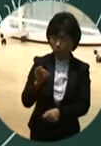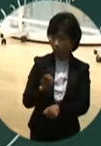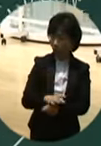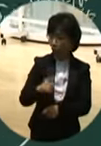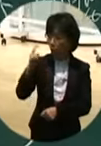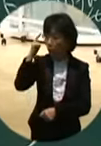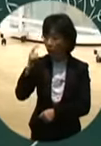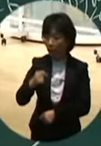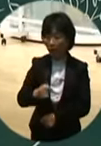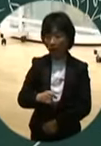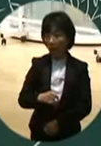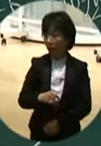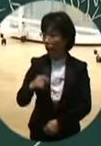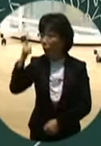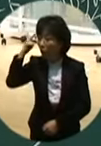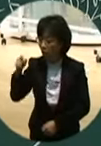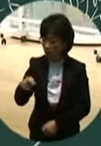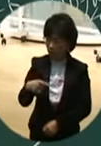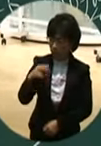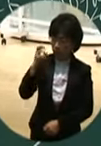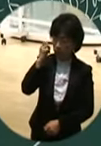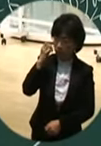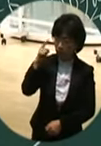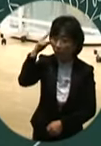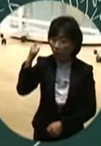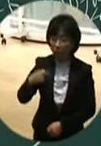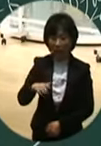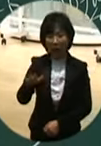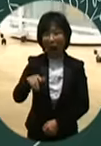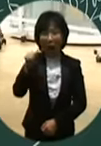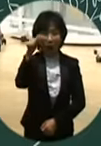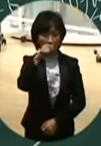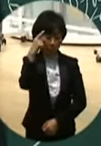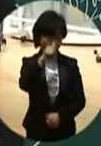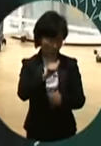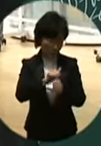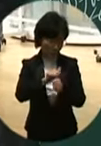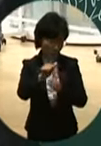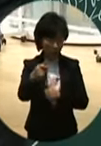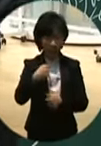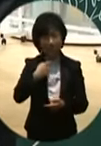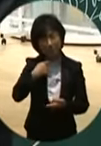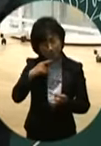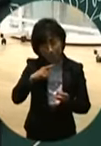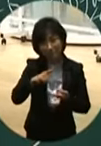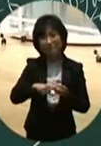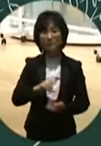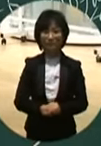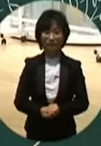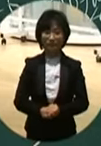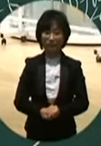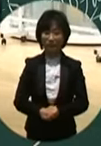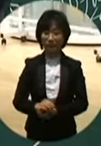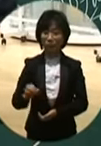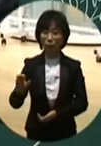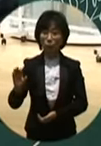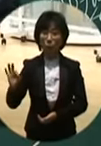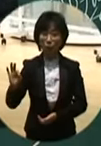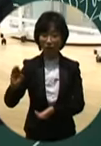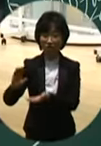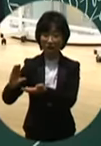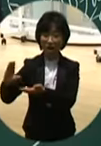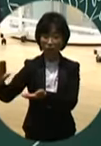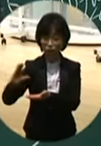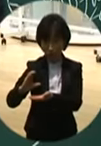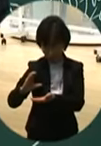내 마음에 들어서 나 살게. And said, "Oh, your cat is so beautiful. I really like that cat." 아니 하도 고양이 그 돈을 많이 준다니까 주인이 그만 사가라. And